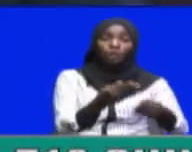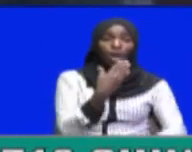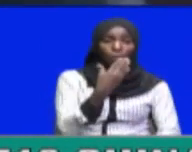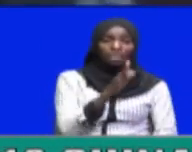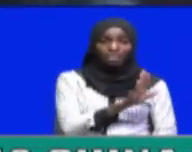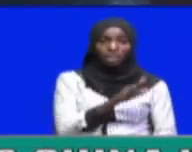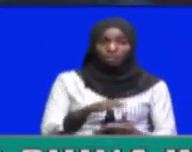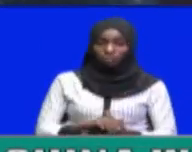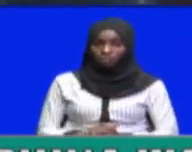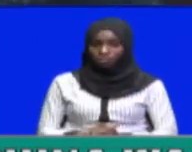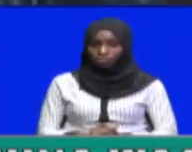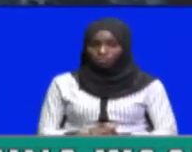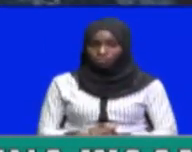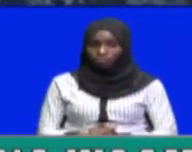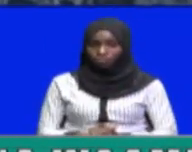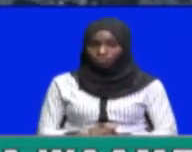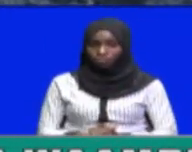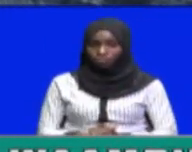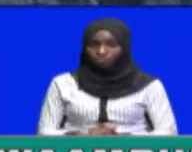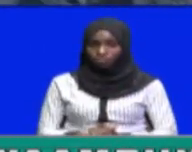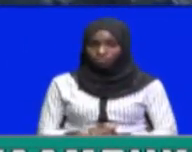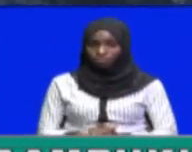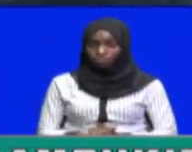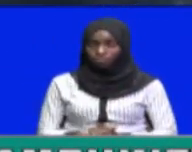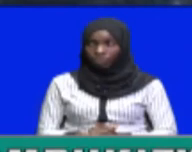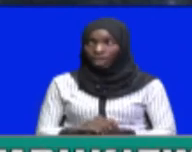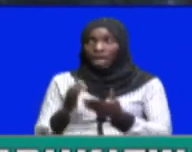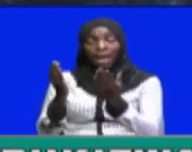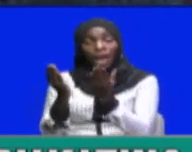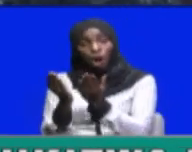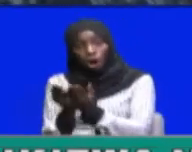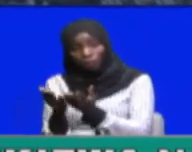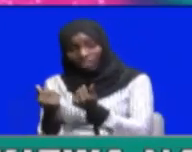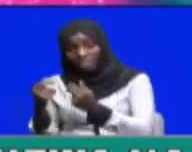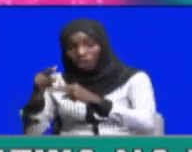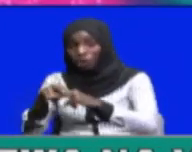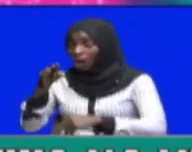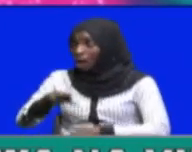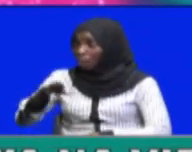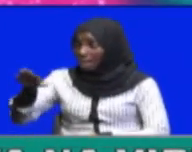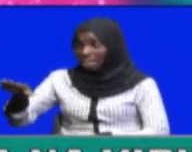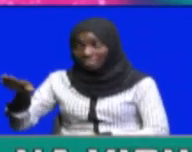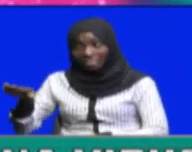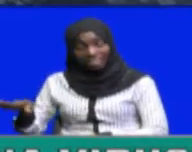lililokusudiwa. Tuweke mazingira kwamba tuje na sori hizo hapa, mtu kama ana sori yake